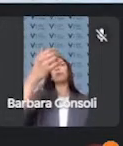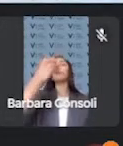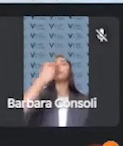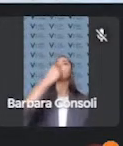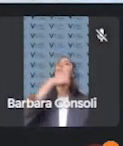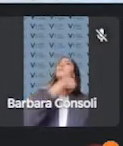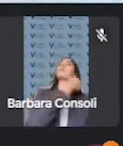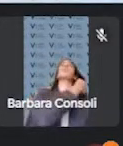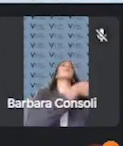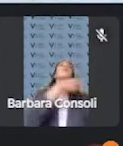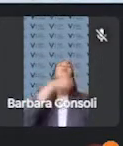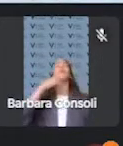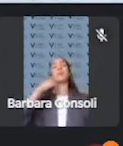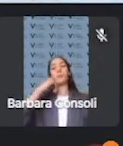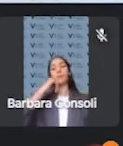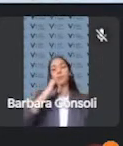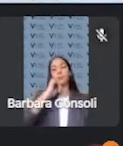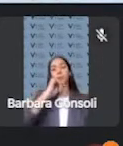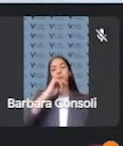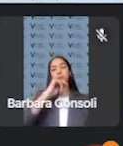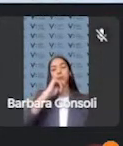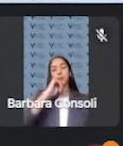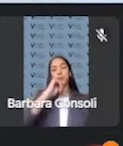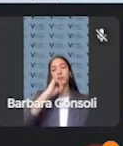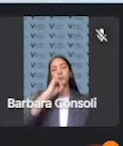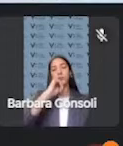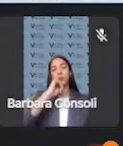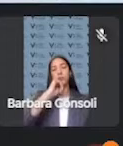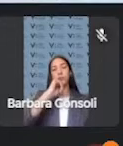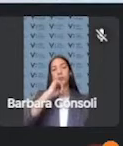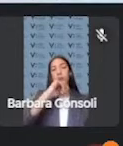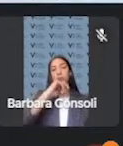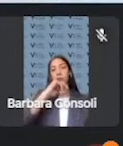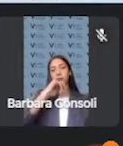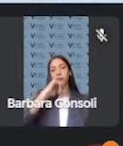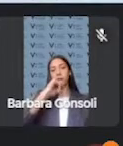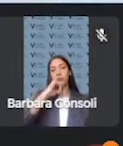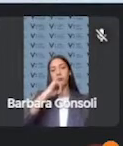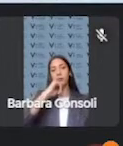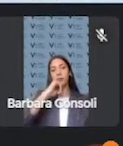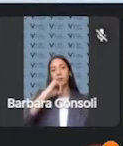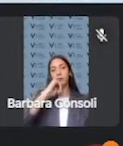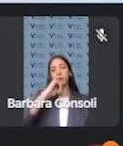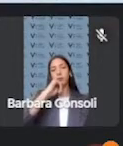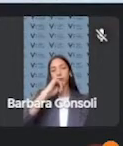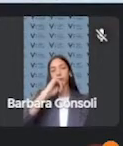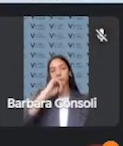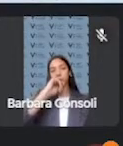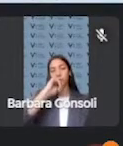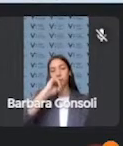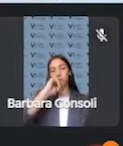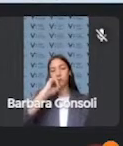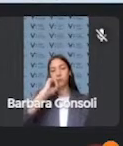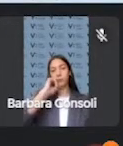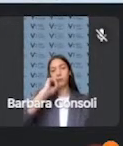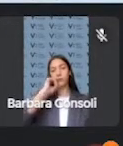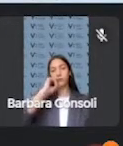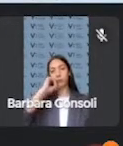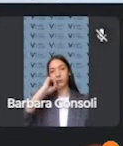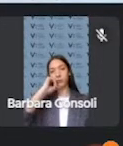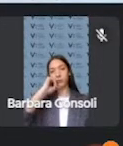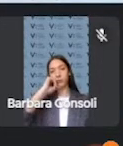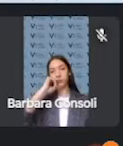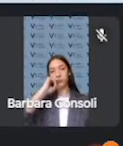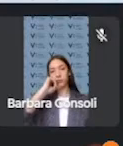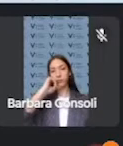dello sport, quindi attraverso il percorso in diritto e management dello sport, quindi ha la